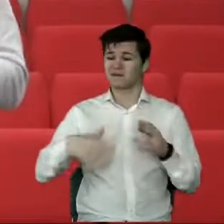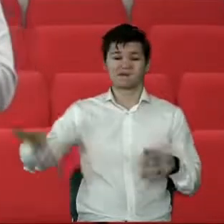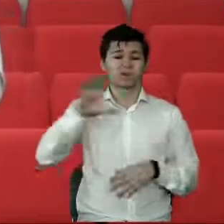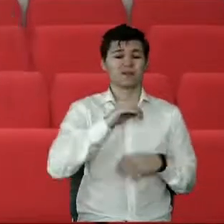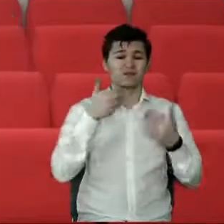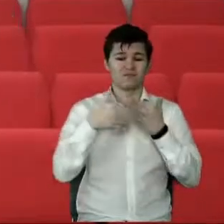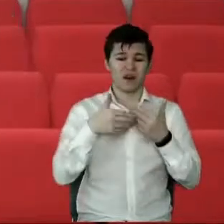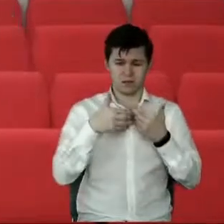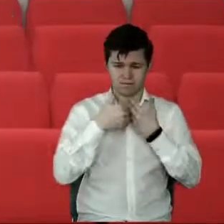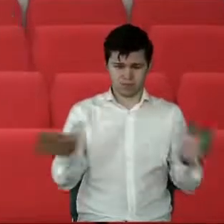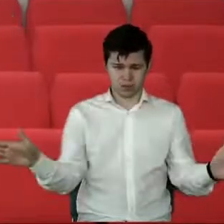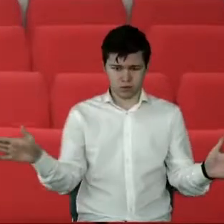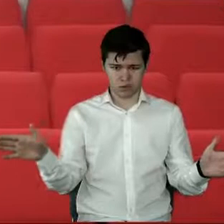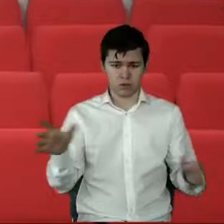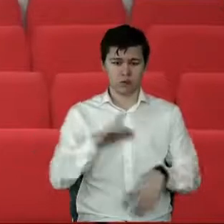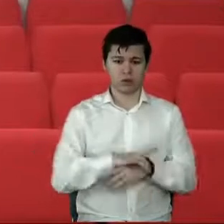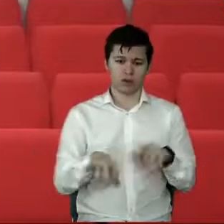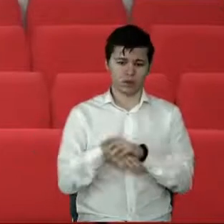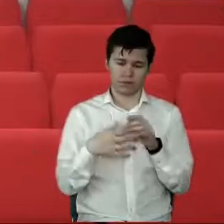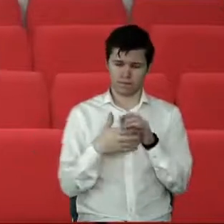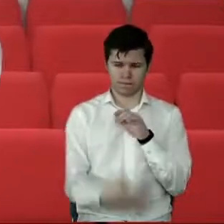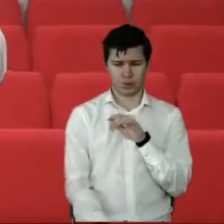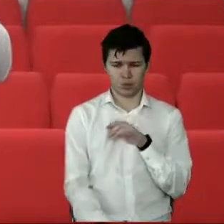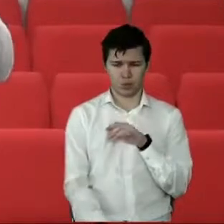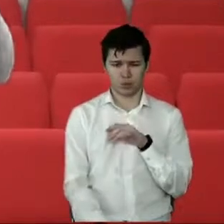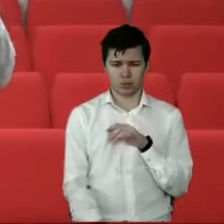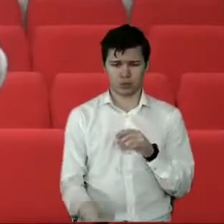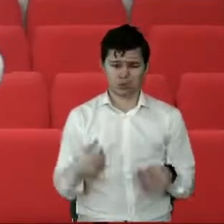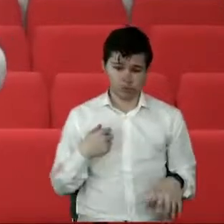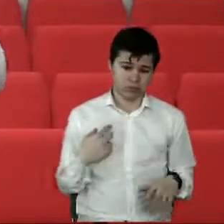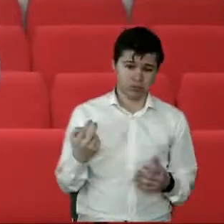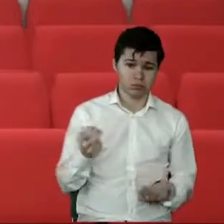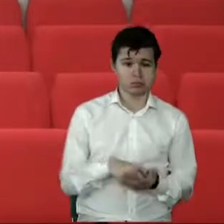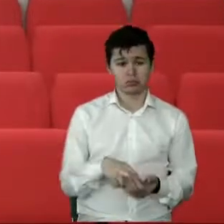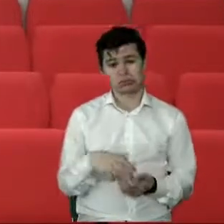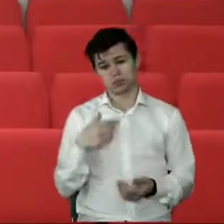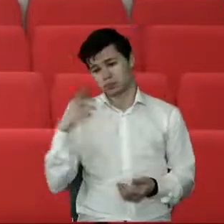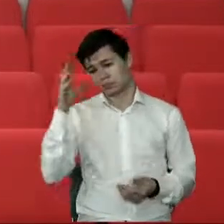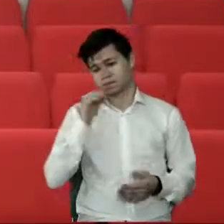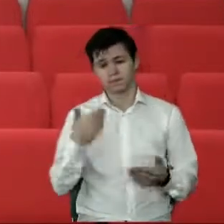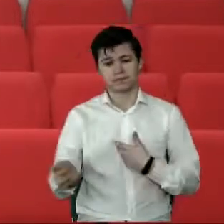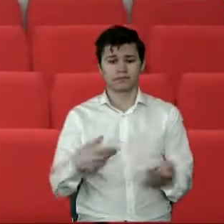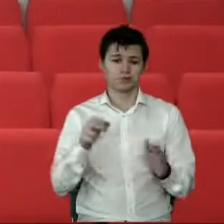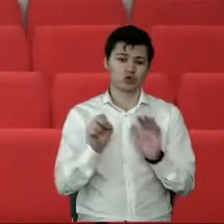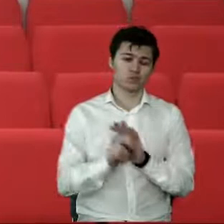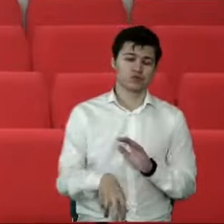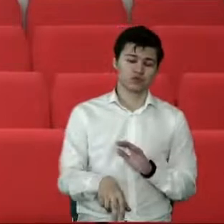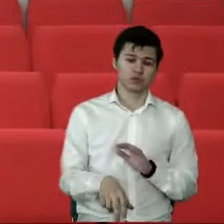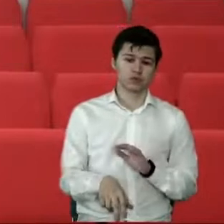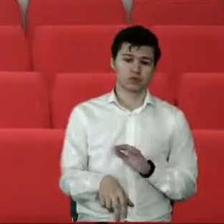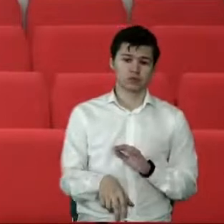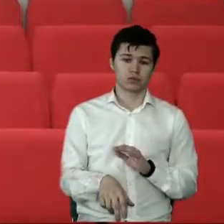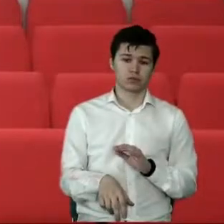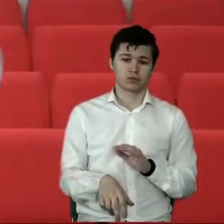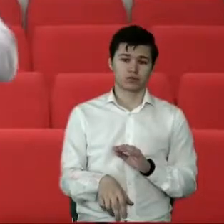всех узы ослабели». Одно действие по причине многоголосой молитвы, объединения людей. И похожее, такое